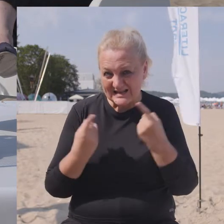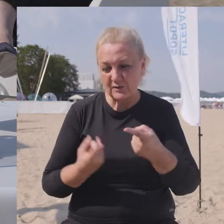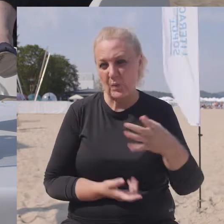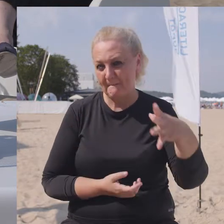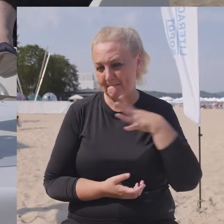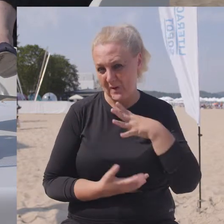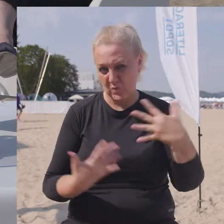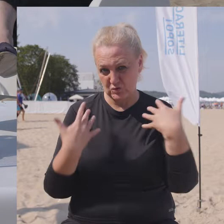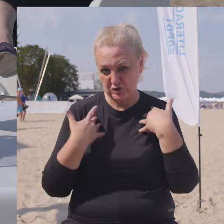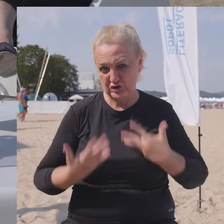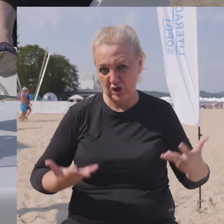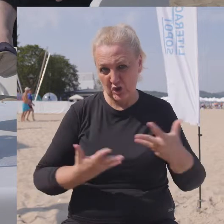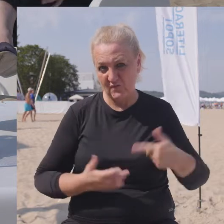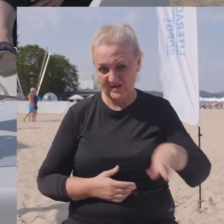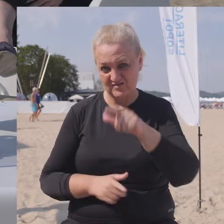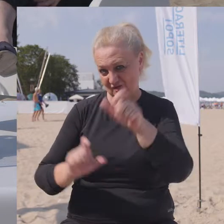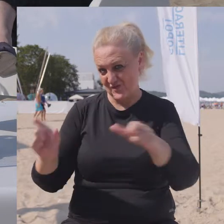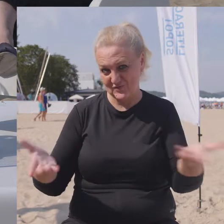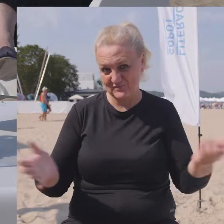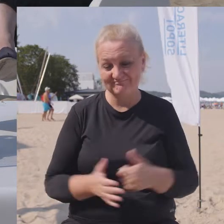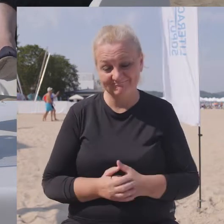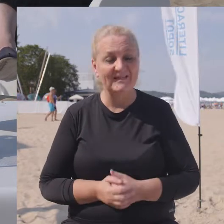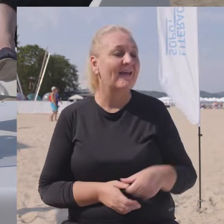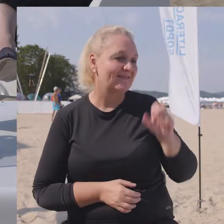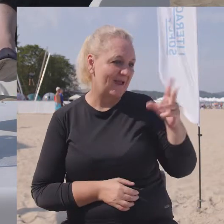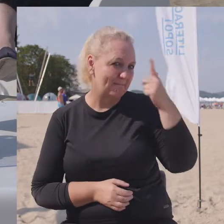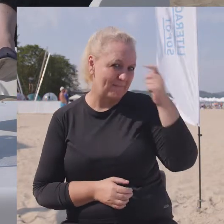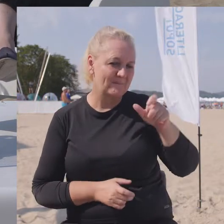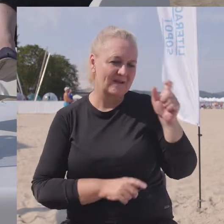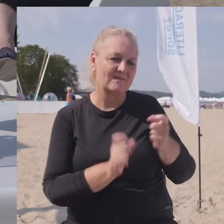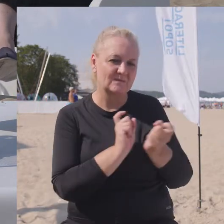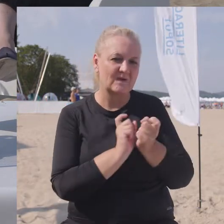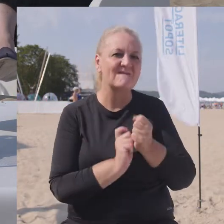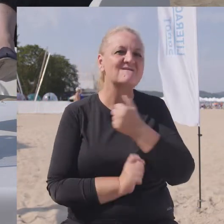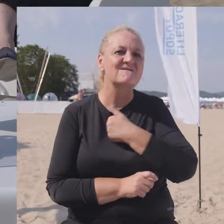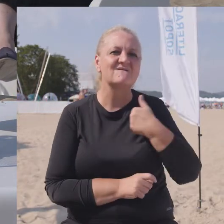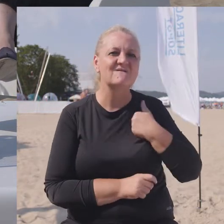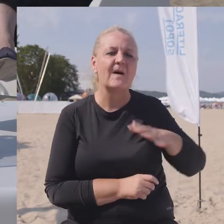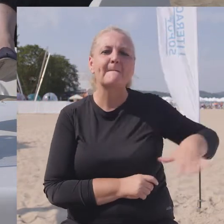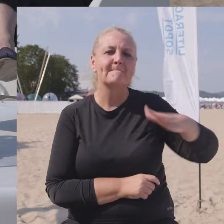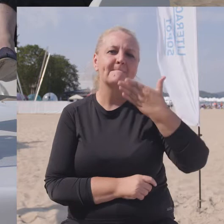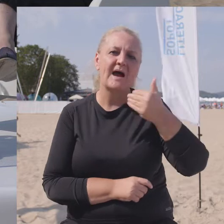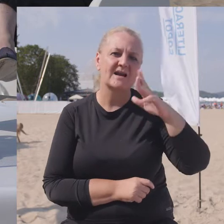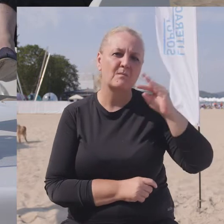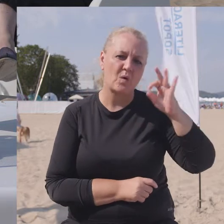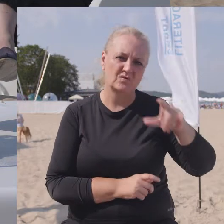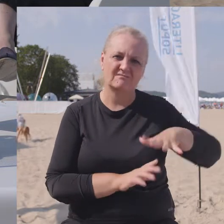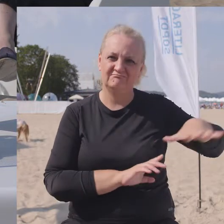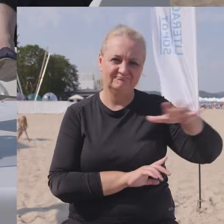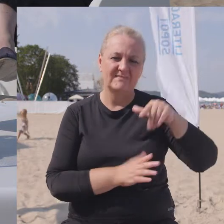się życie towarzyskie tych osób. Tak, pamiętam sąsiadkę z warszawskiego Marymontu, z bloku,